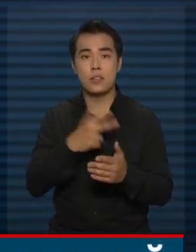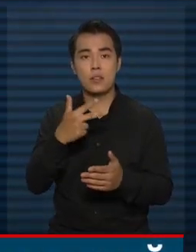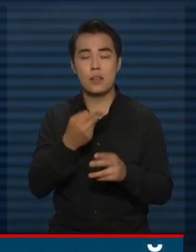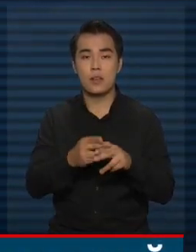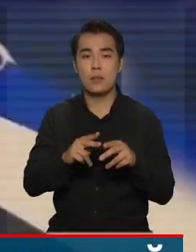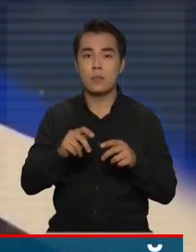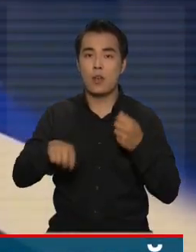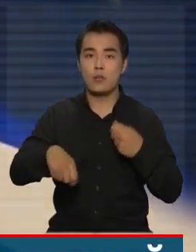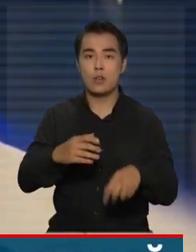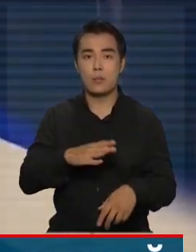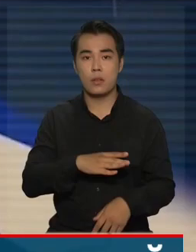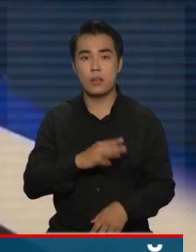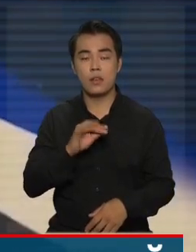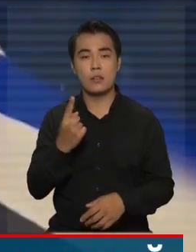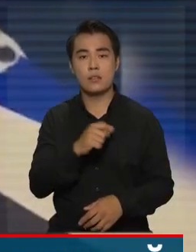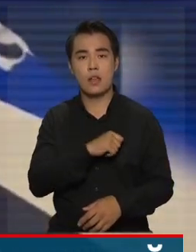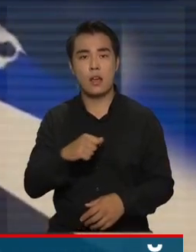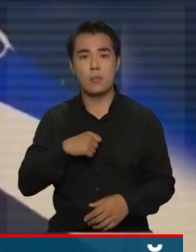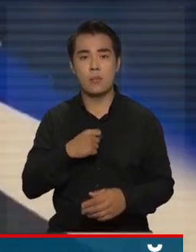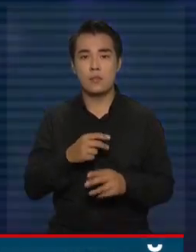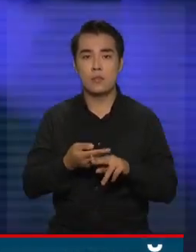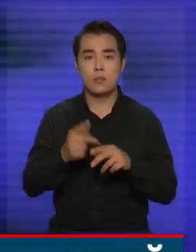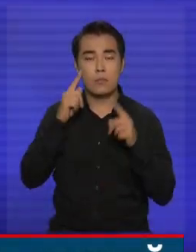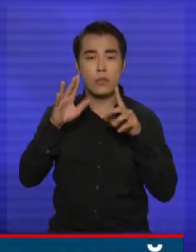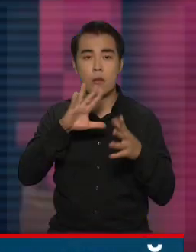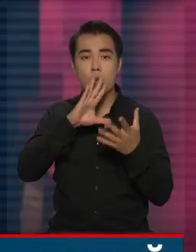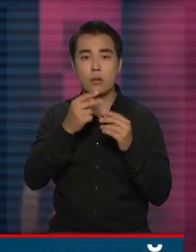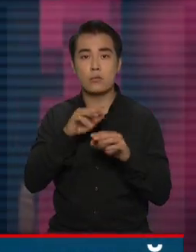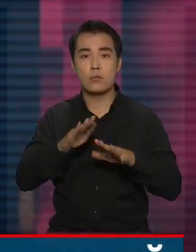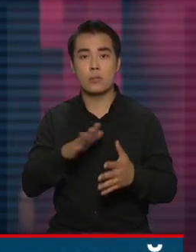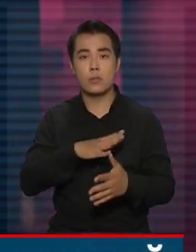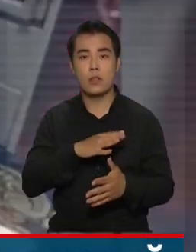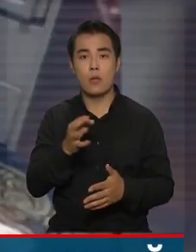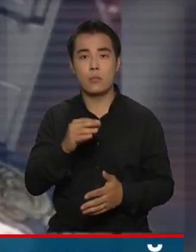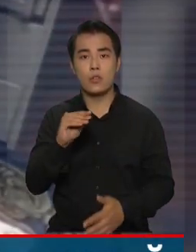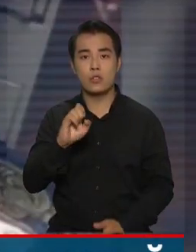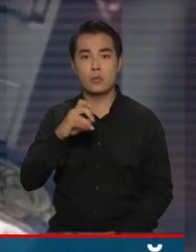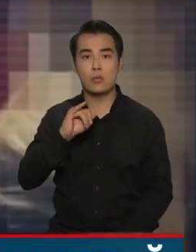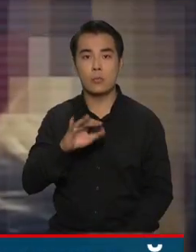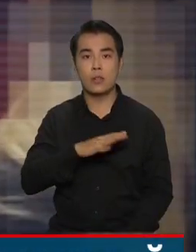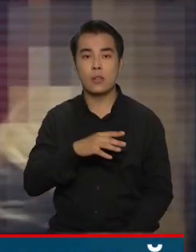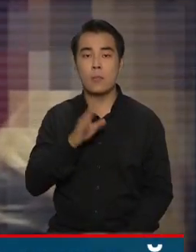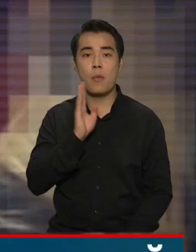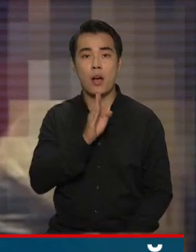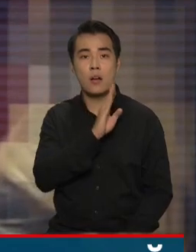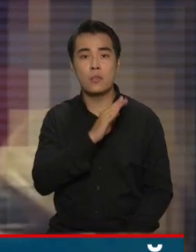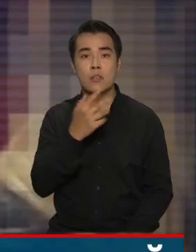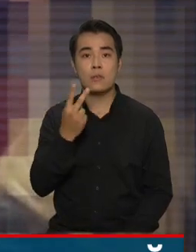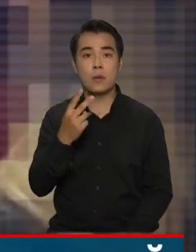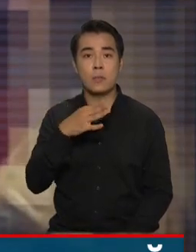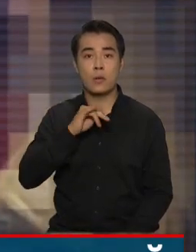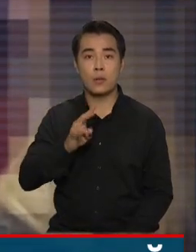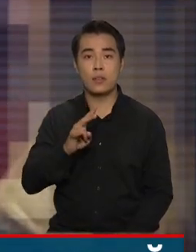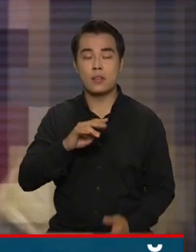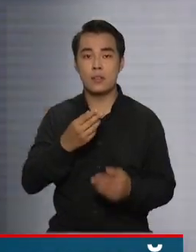подобных преступлений. И одним из самых резонансных случаев произошел в области Житысу. Мать за 2 миллиона тенге продала своих детей.